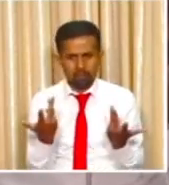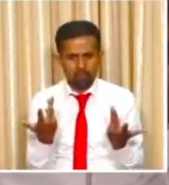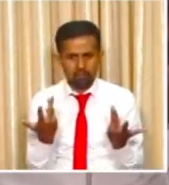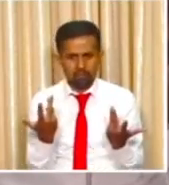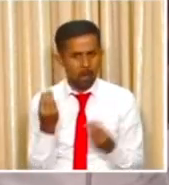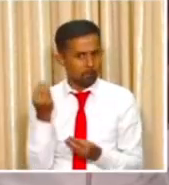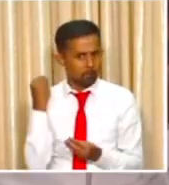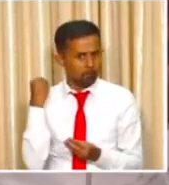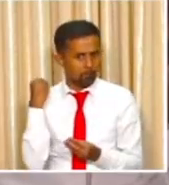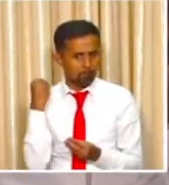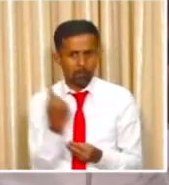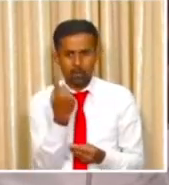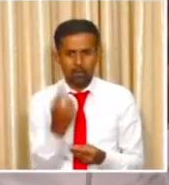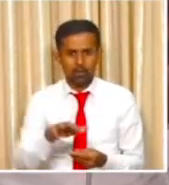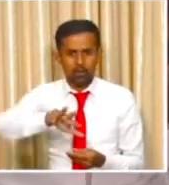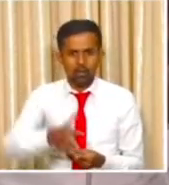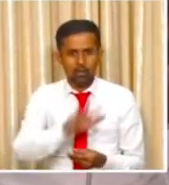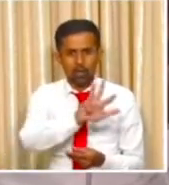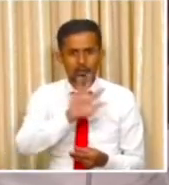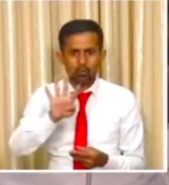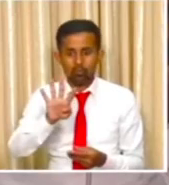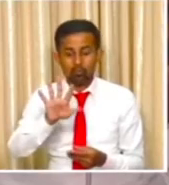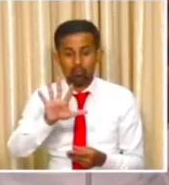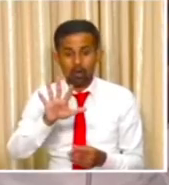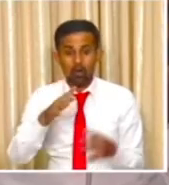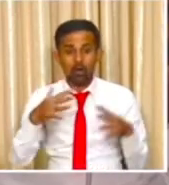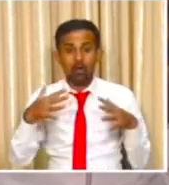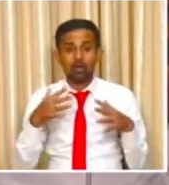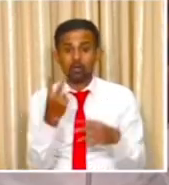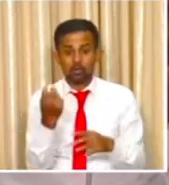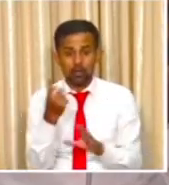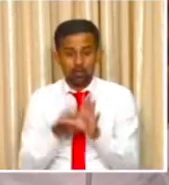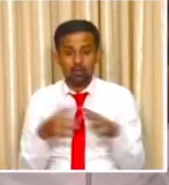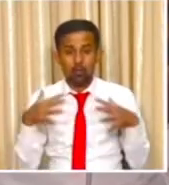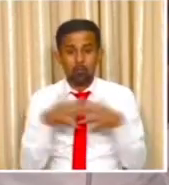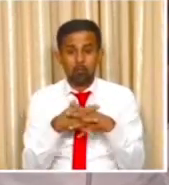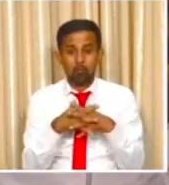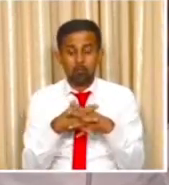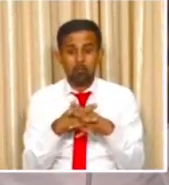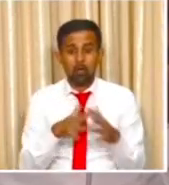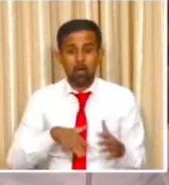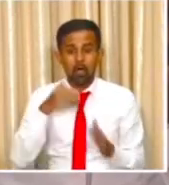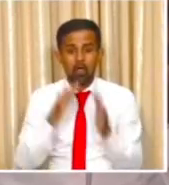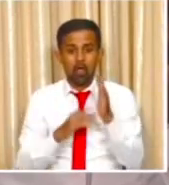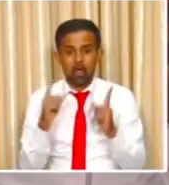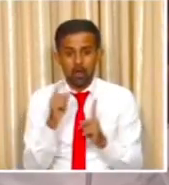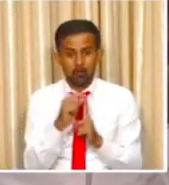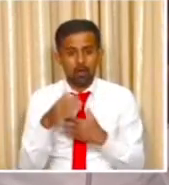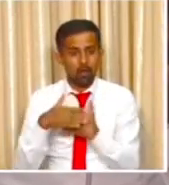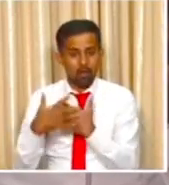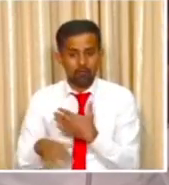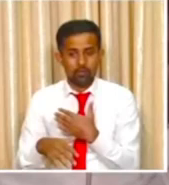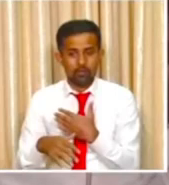කාලේ මම 1995 සිට 2000 දක්වා බස්නාහිර පළාතේ ප්‍රධාන ඇමති අධ්‍යාපන විෂය භාර ඇමති එතකොට ඉම්